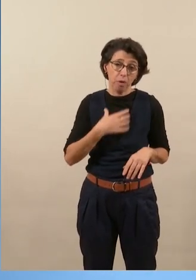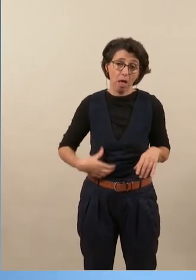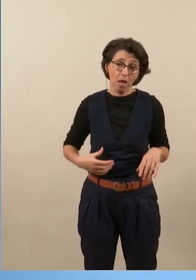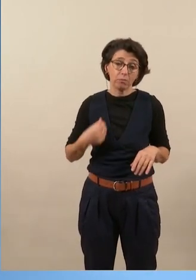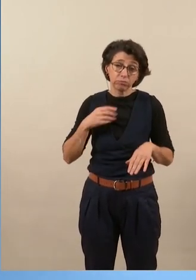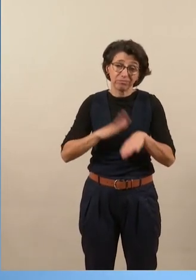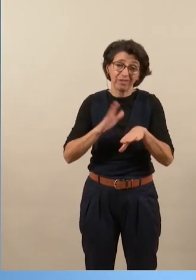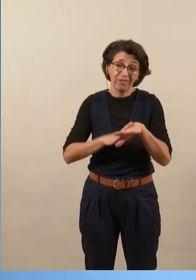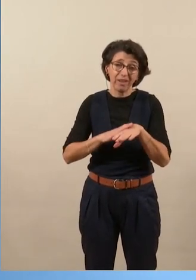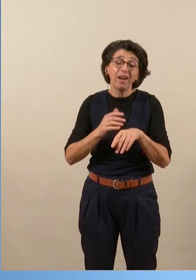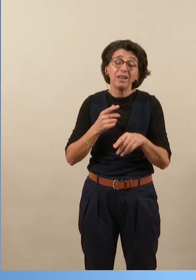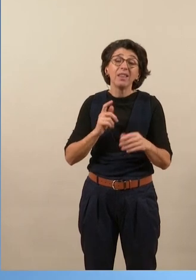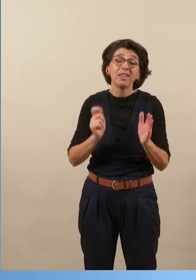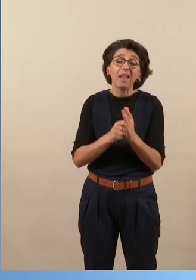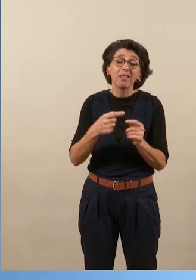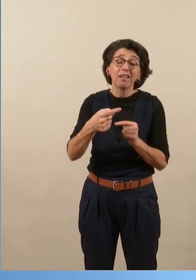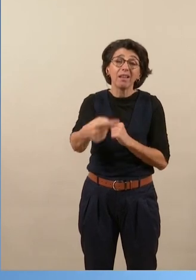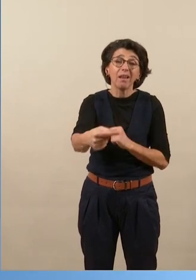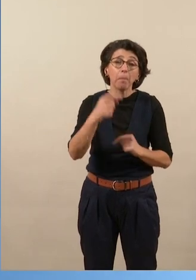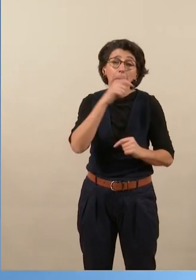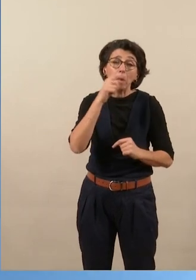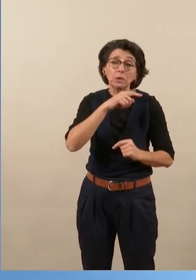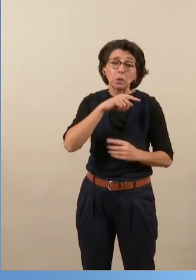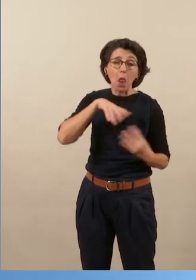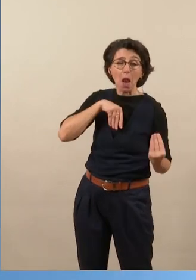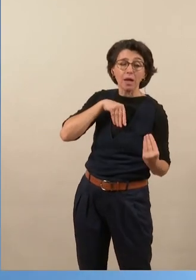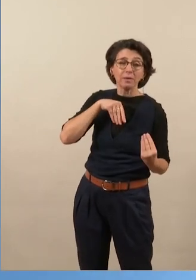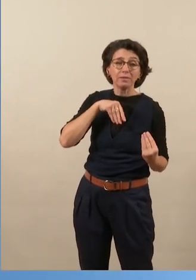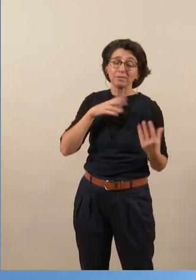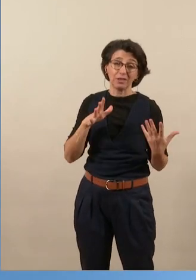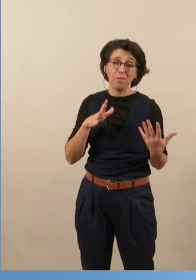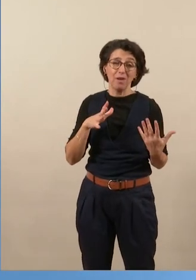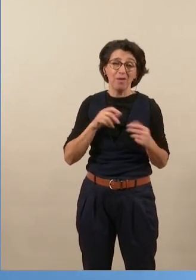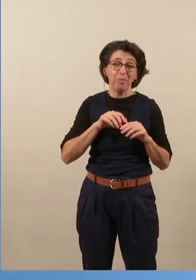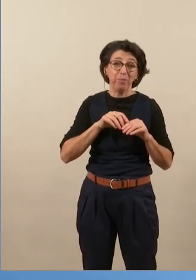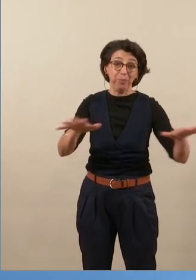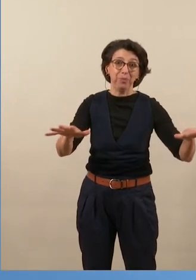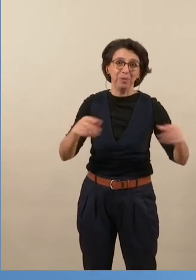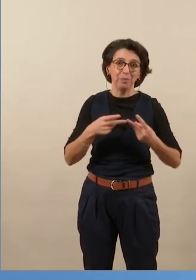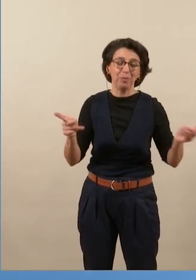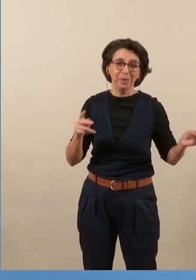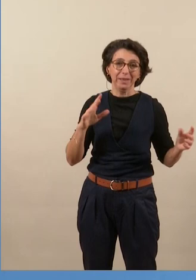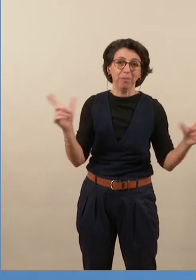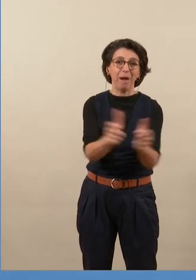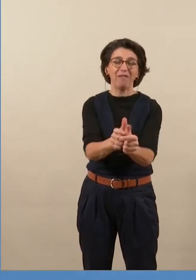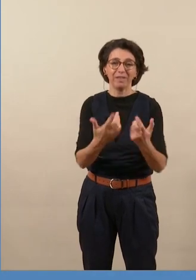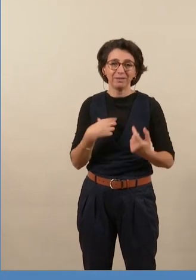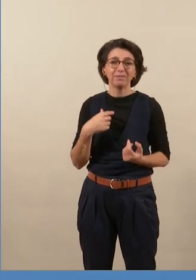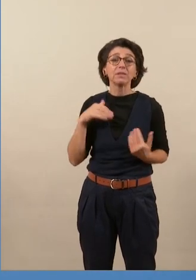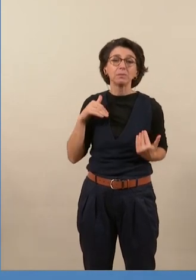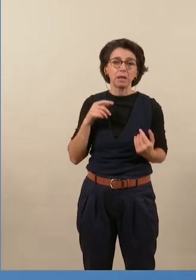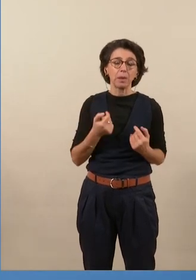mensonges et honté ne seront plus un secret pour personne un jour que j'espère proche pour les grenobloises et les